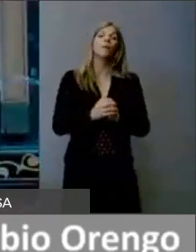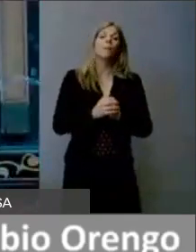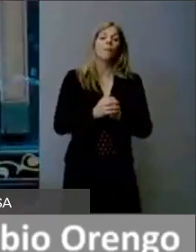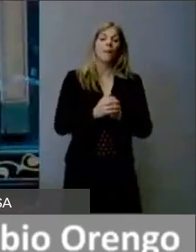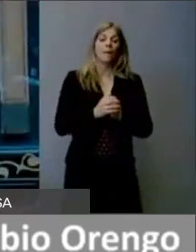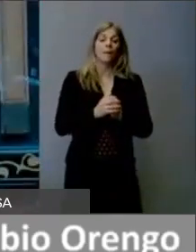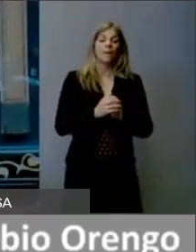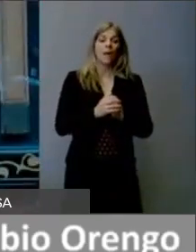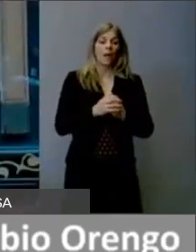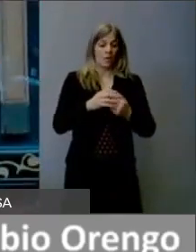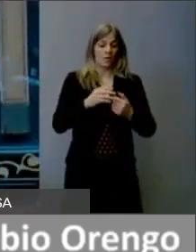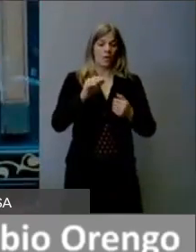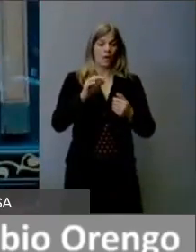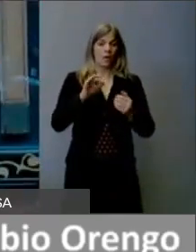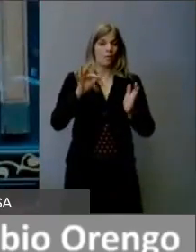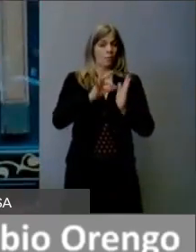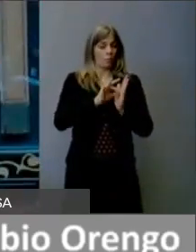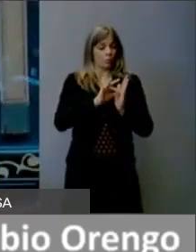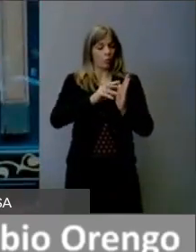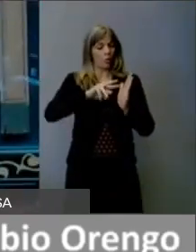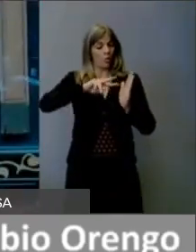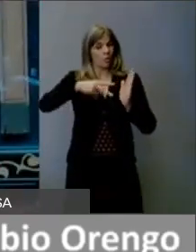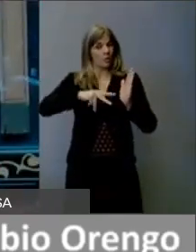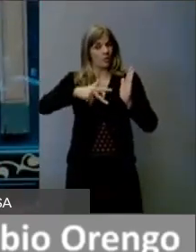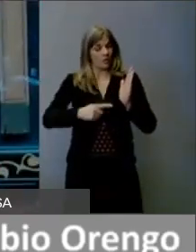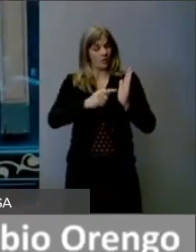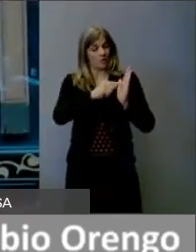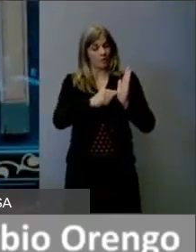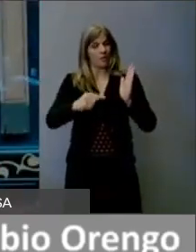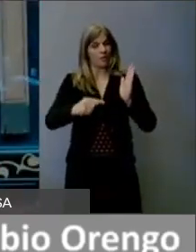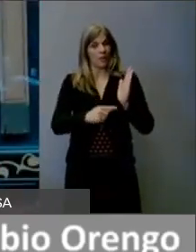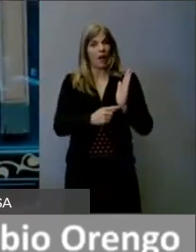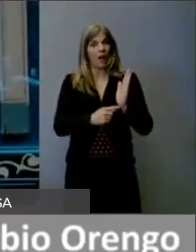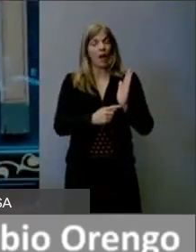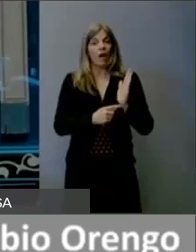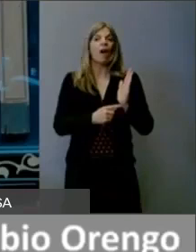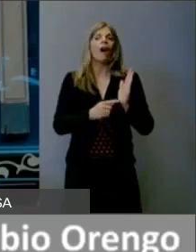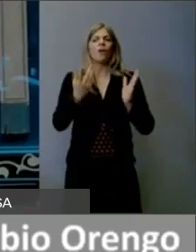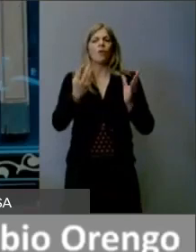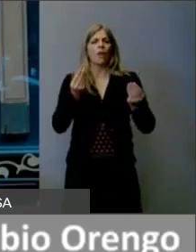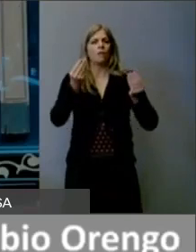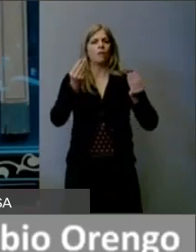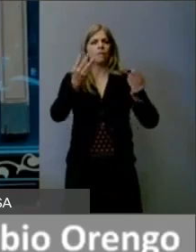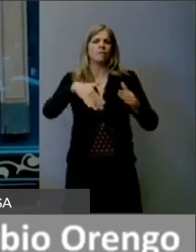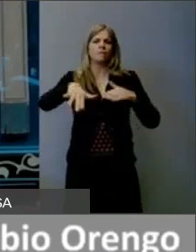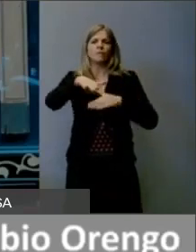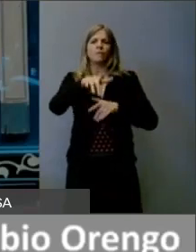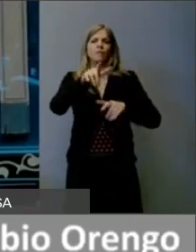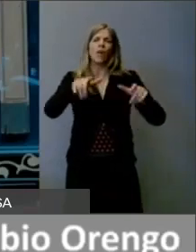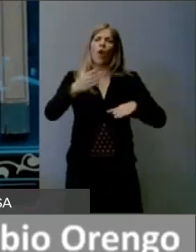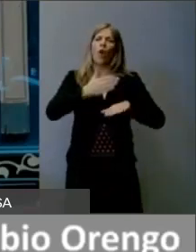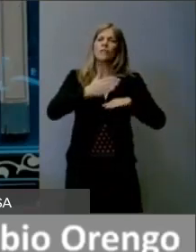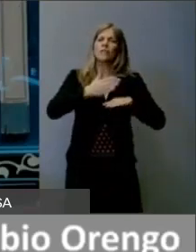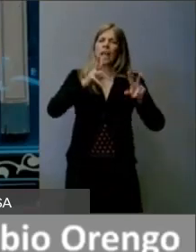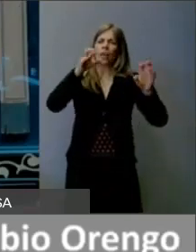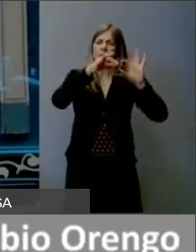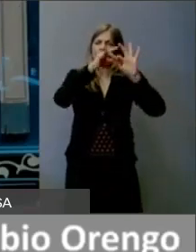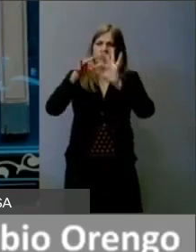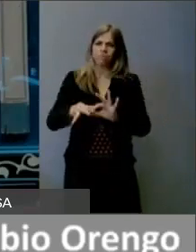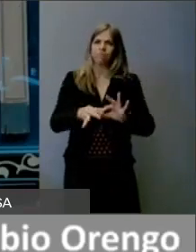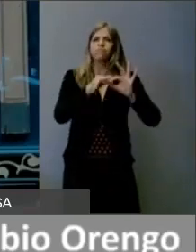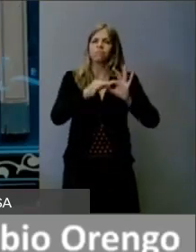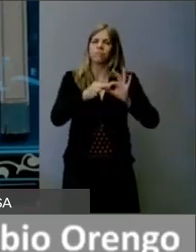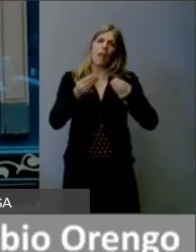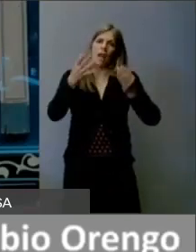successive interpellanze sullo stesso argomento, lascerei parlare di seguito i consiglieri interpellanti e poi daremo